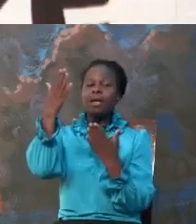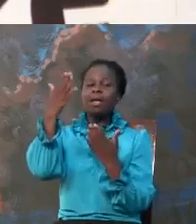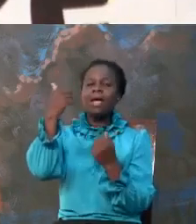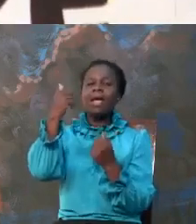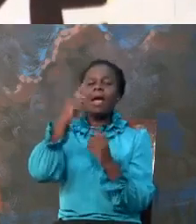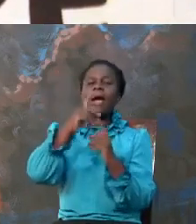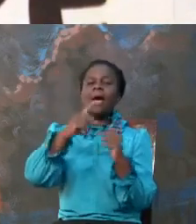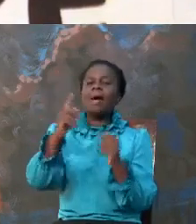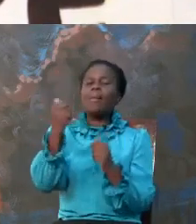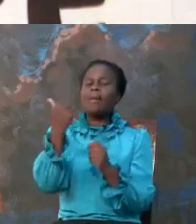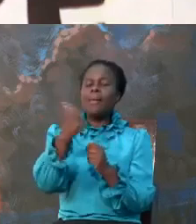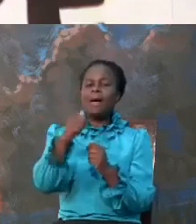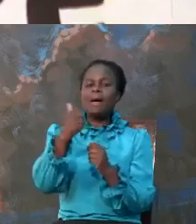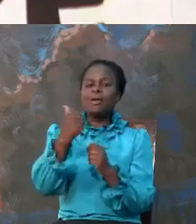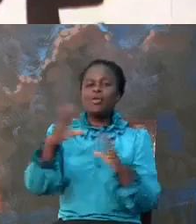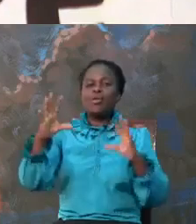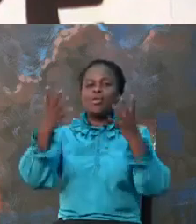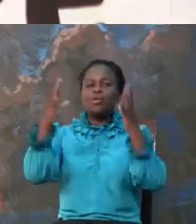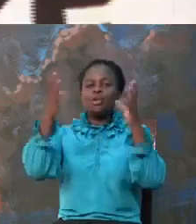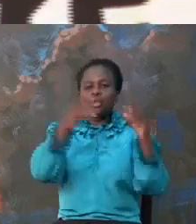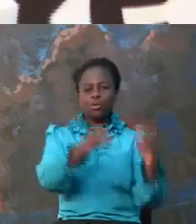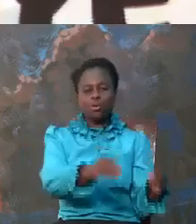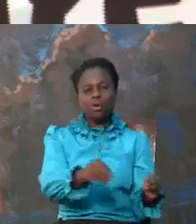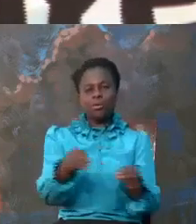hujawahi kuishi uhamishoni.